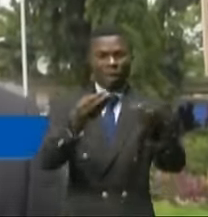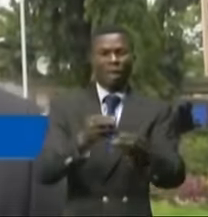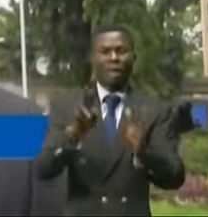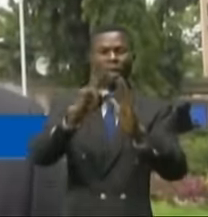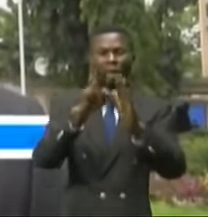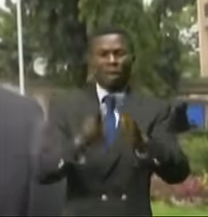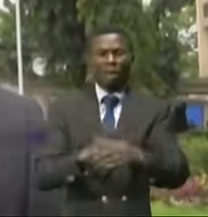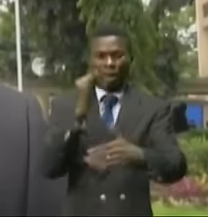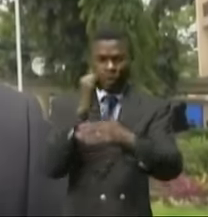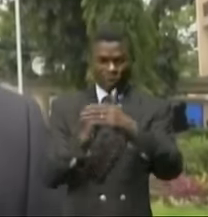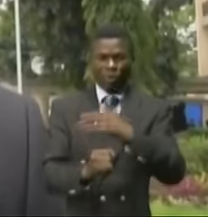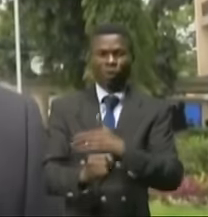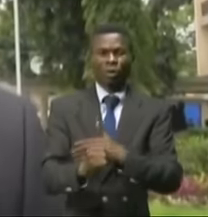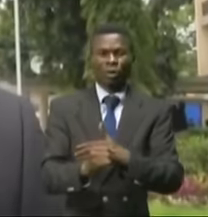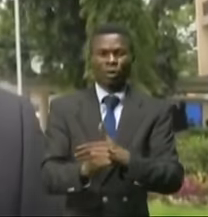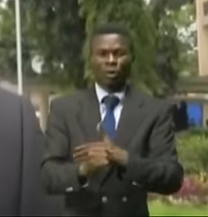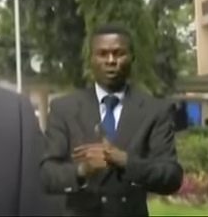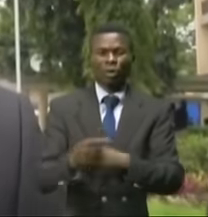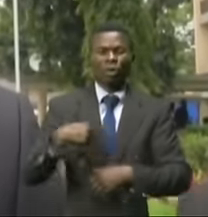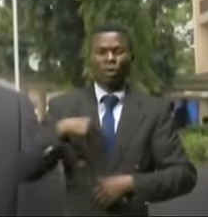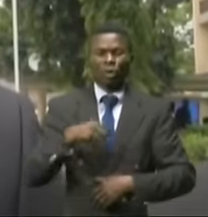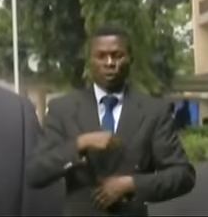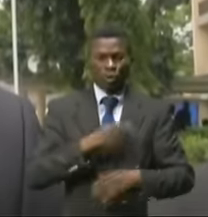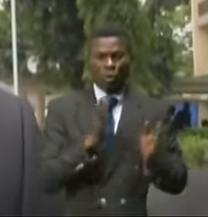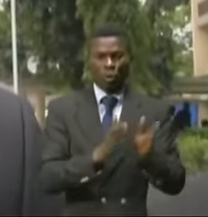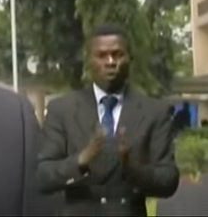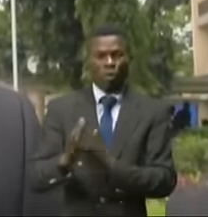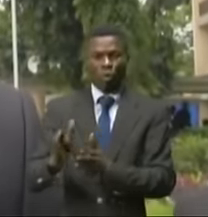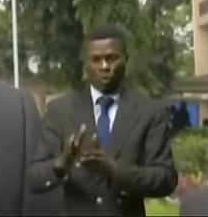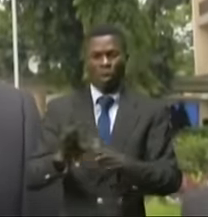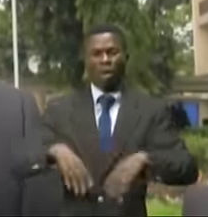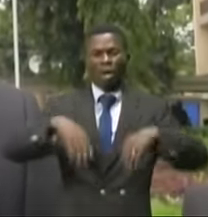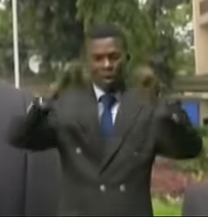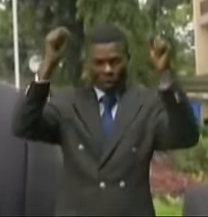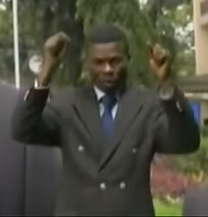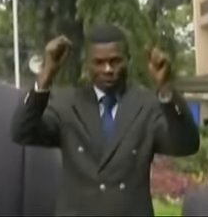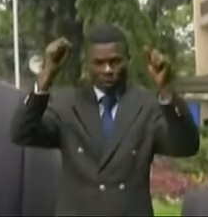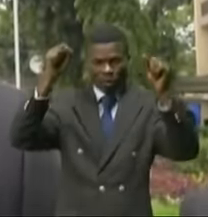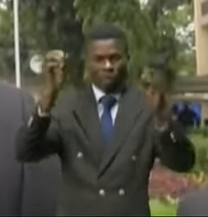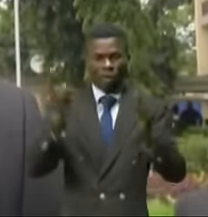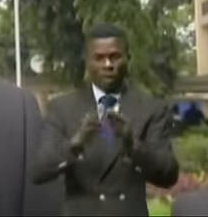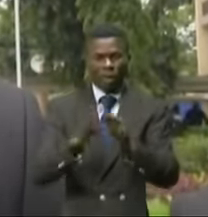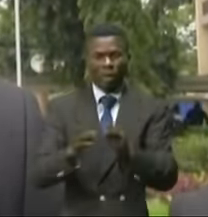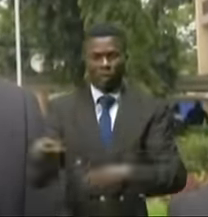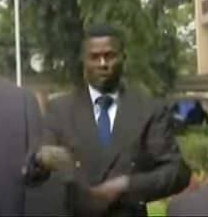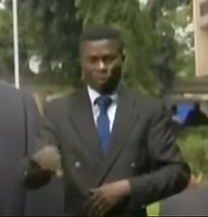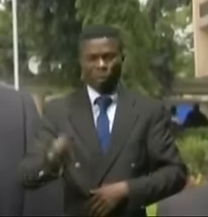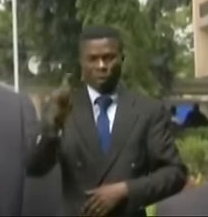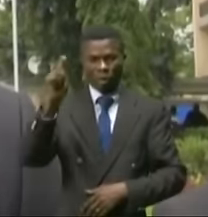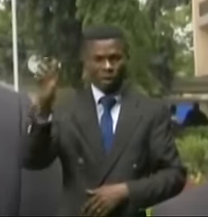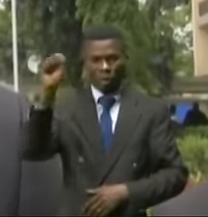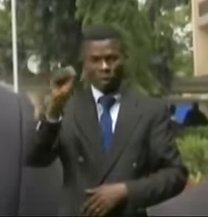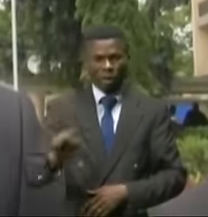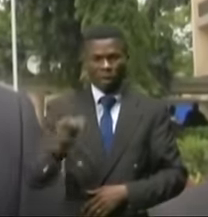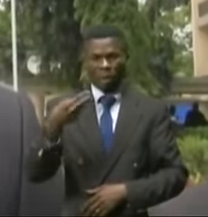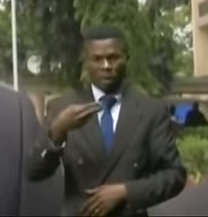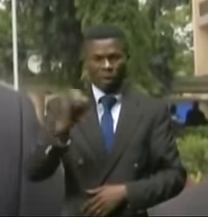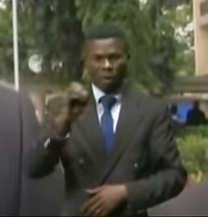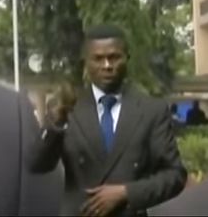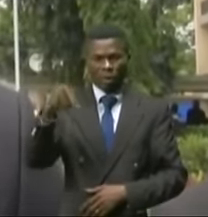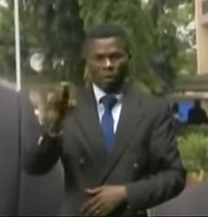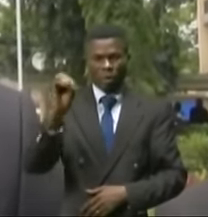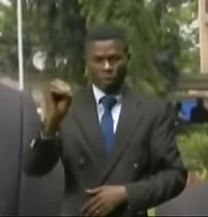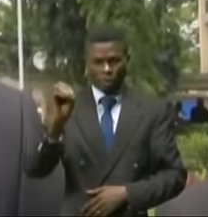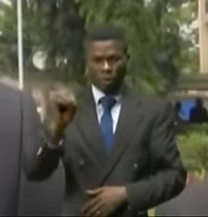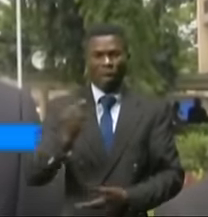règlements intérieurs qui a été élaboré et adopté par l'Assemblée provinciale de la Tchopo afin que ça puisse